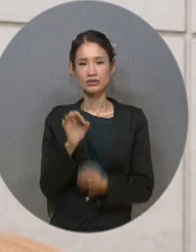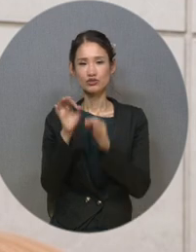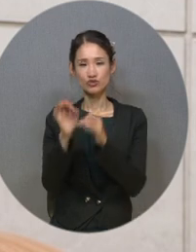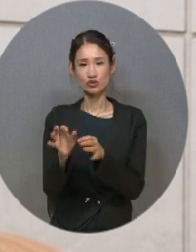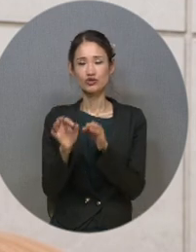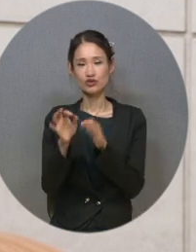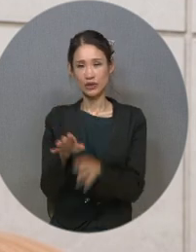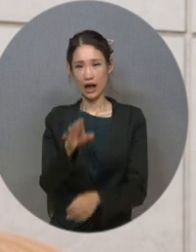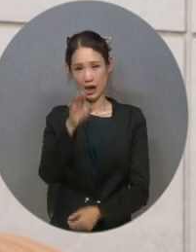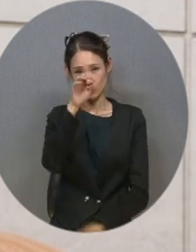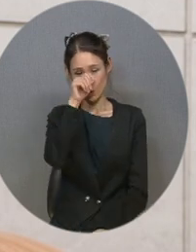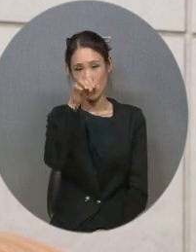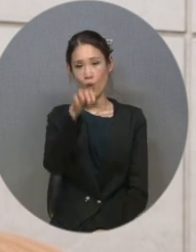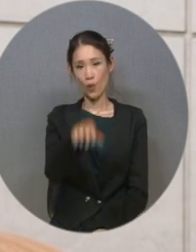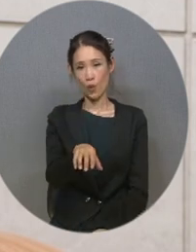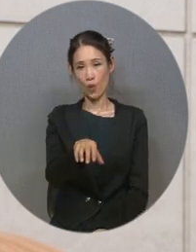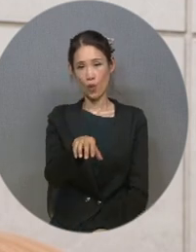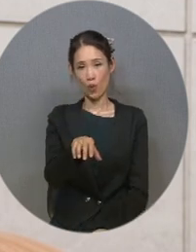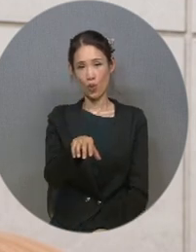좋은 지역이어서